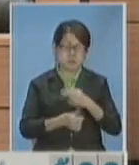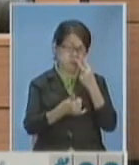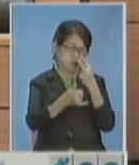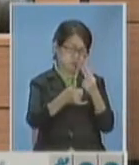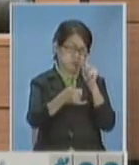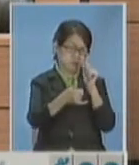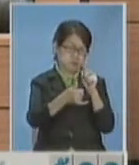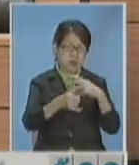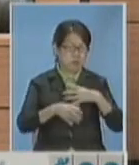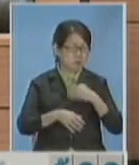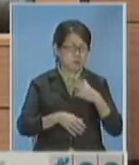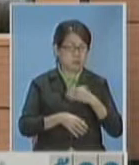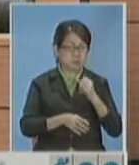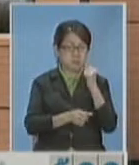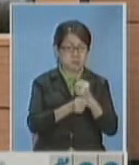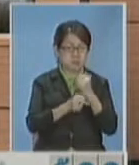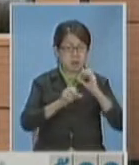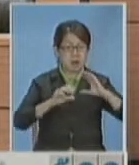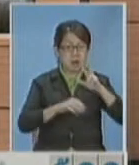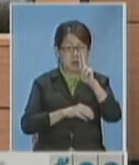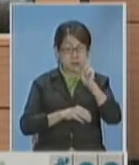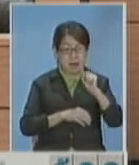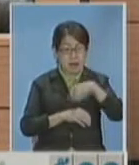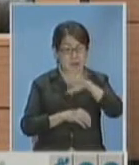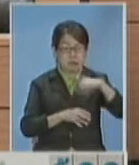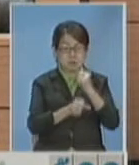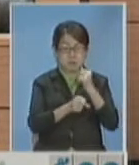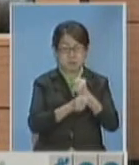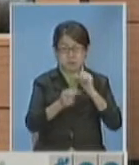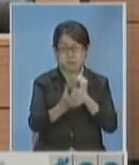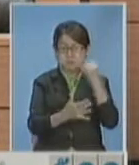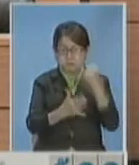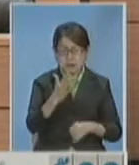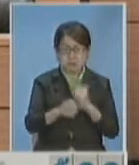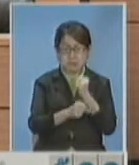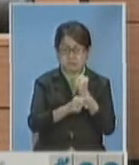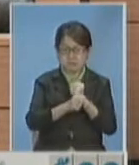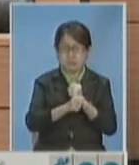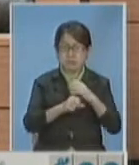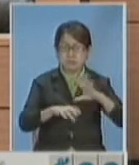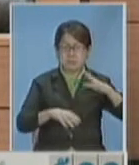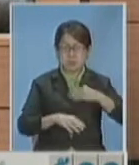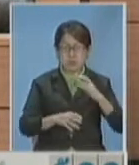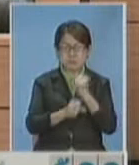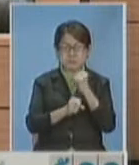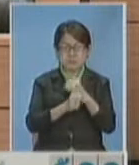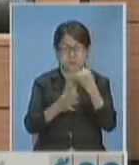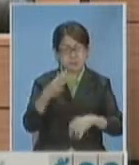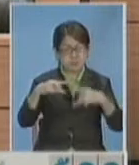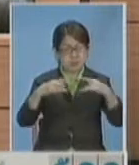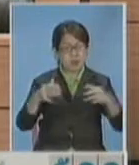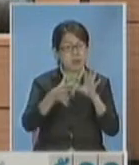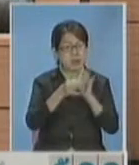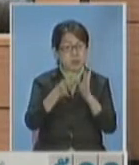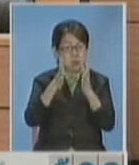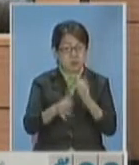พากลในการดำเนินการของรัฐสภาเกิดความไม่ชอบมาพากลในการปฏิบัติหน้าที่ของบุคค